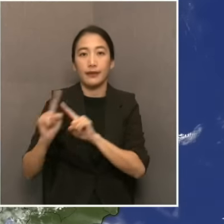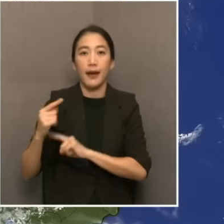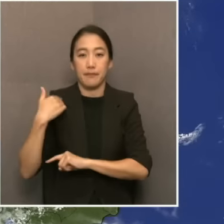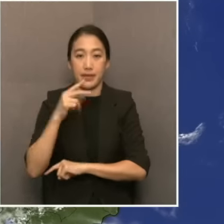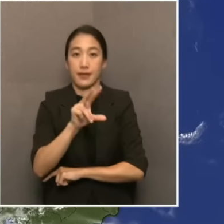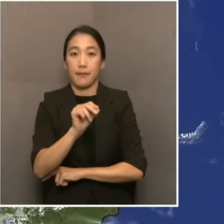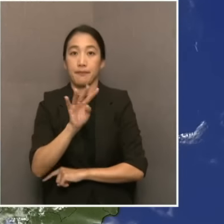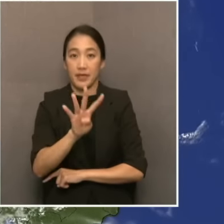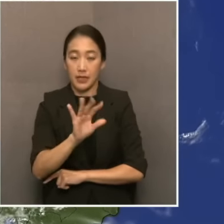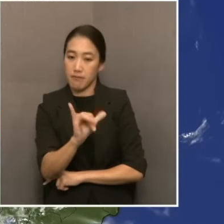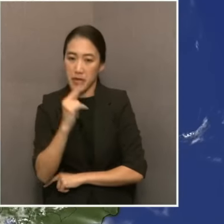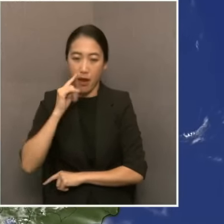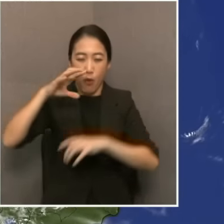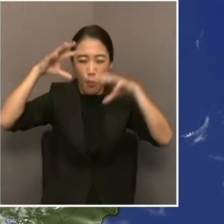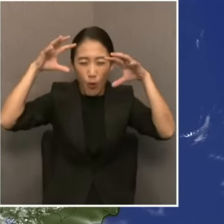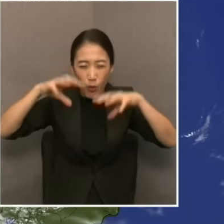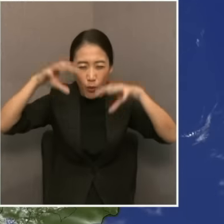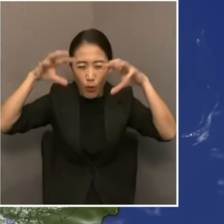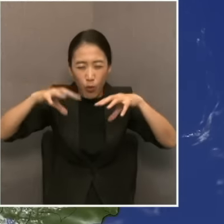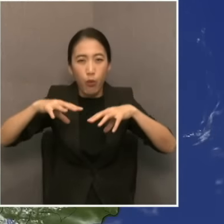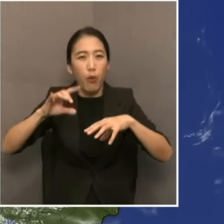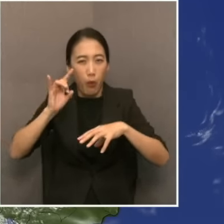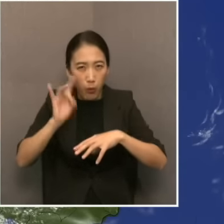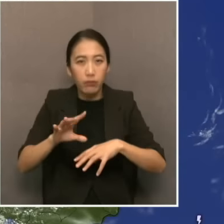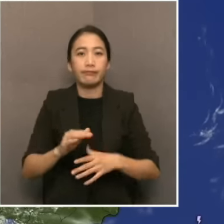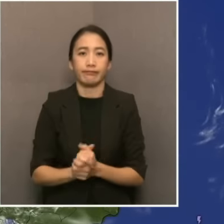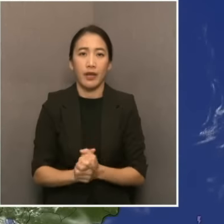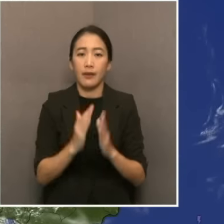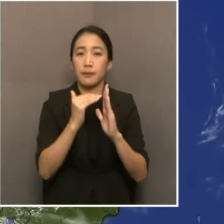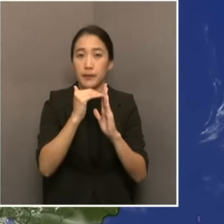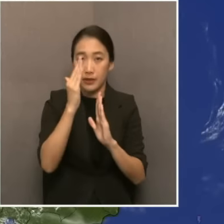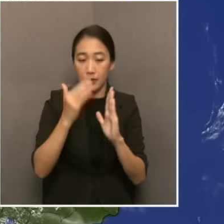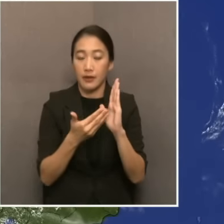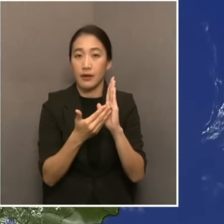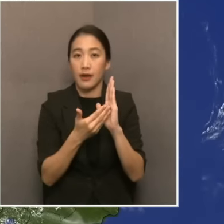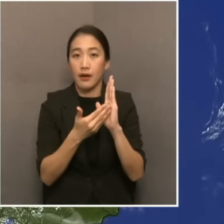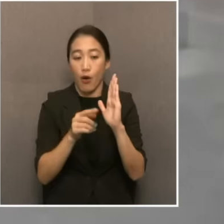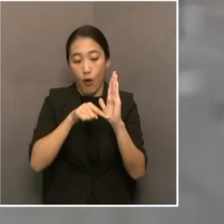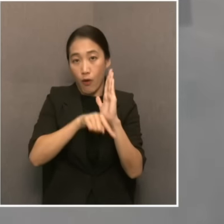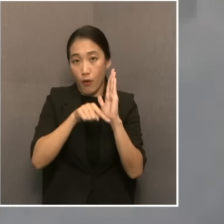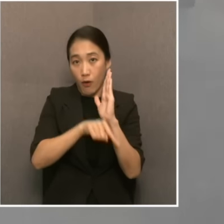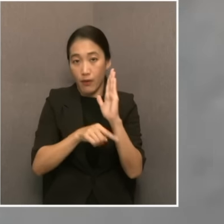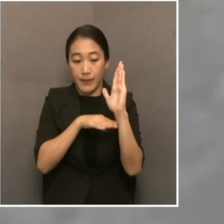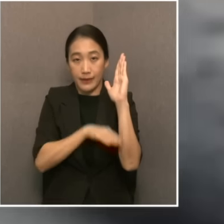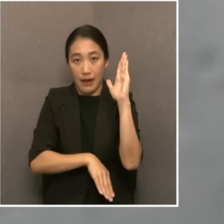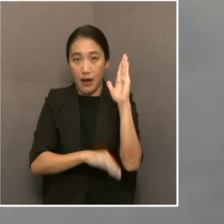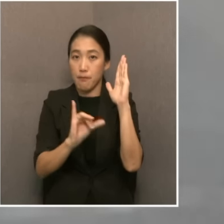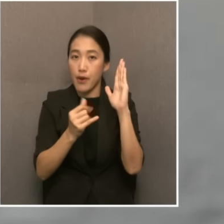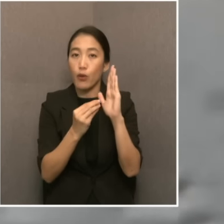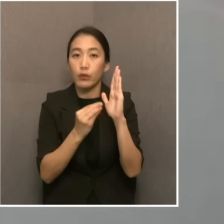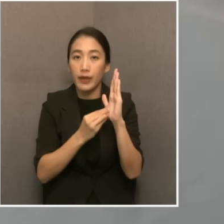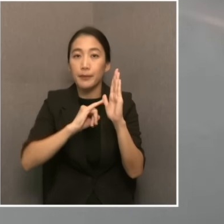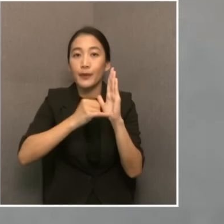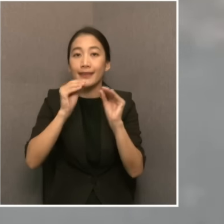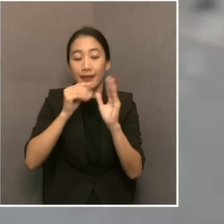งฝนตกหนักในหลายพื้นที่โดยเฉพาะภาคเหนือภาคตะวันออกภาคใต้รวมถึงกรุงเทพมหานครและปริมณฑล